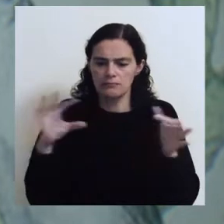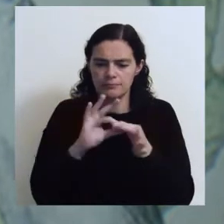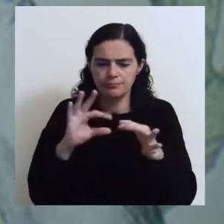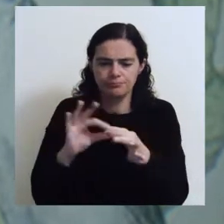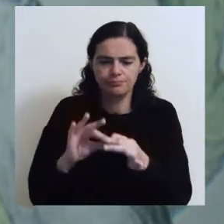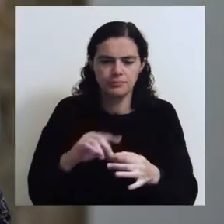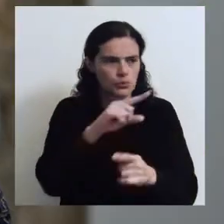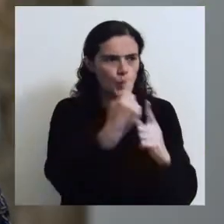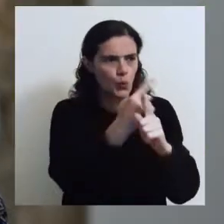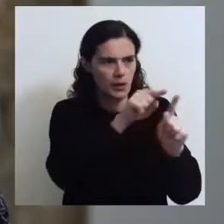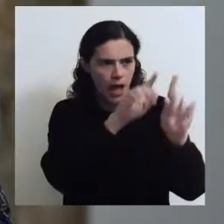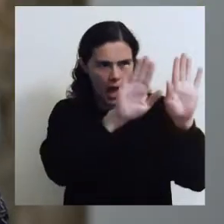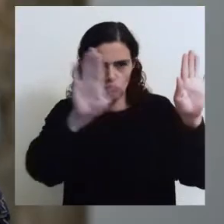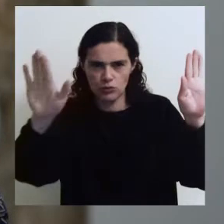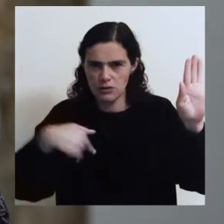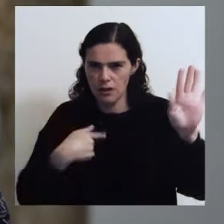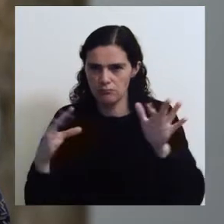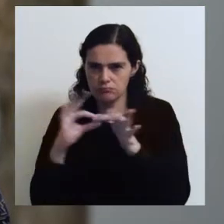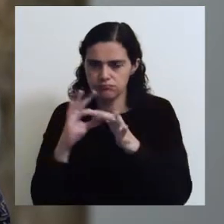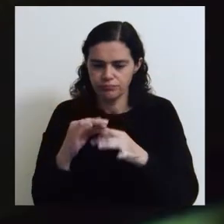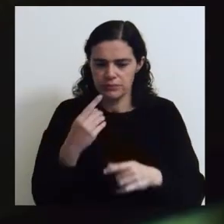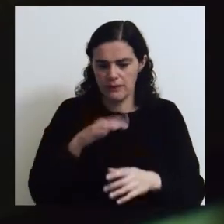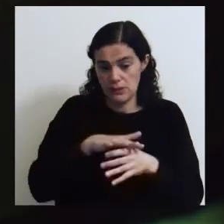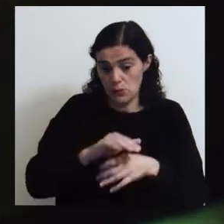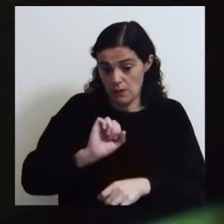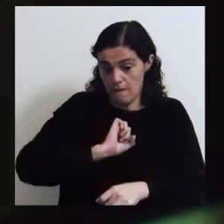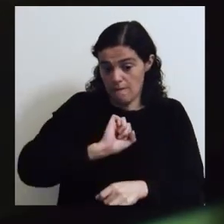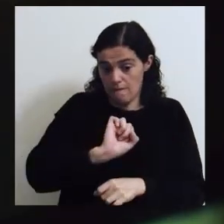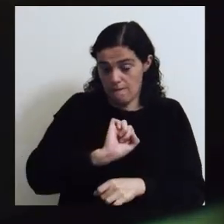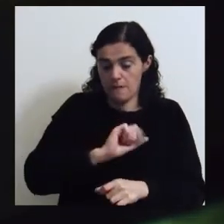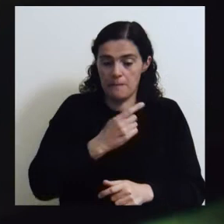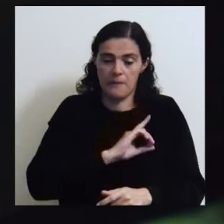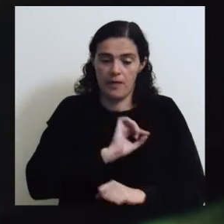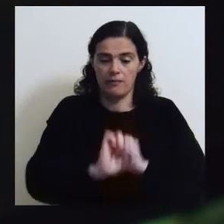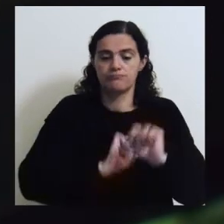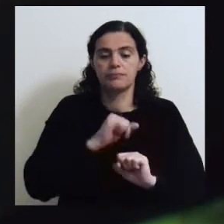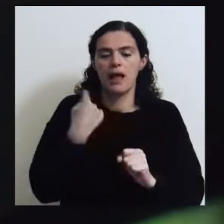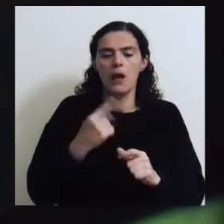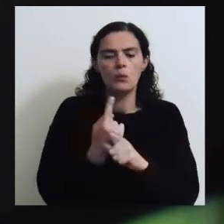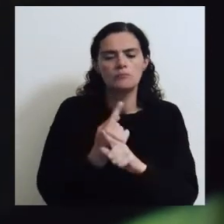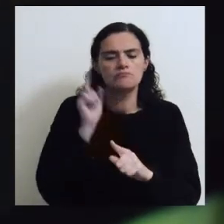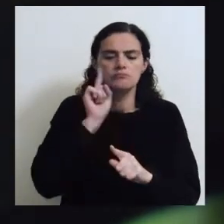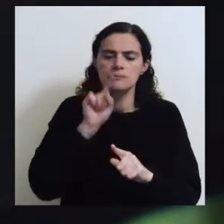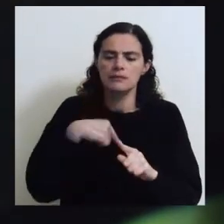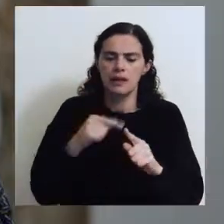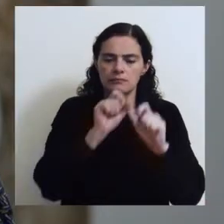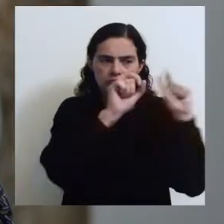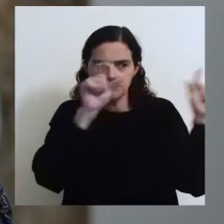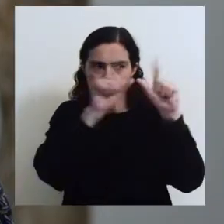en rapport les éléments qu'il peut voir dans l'expo. Donc, il y a un élément qui est beaucoup plus important que